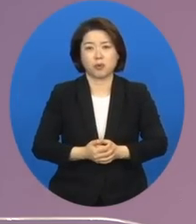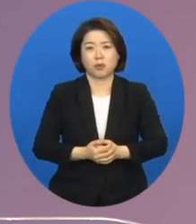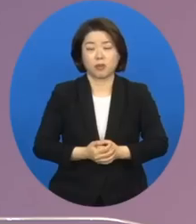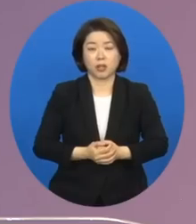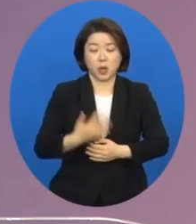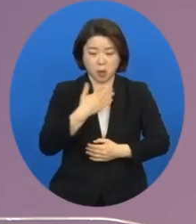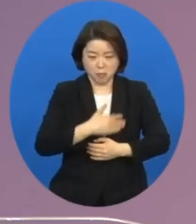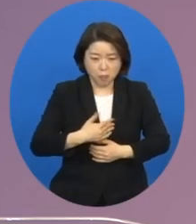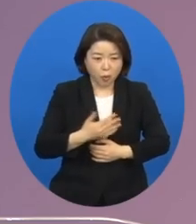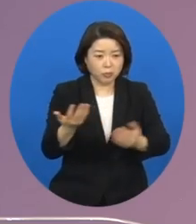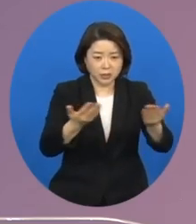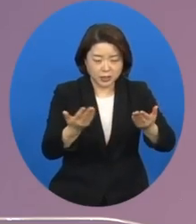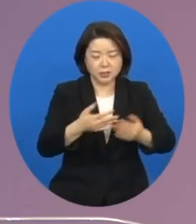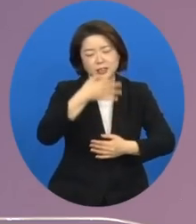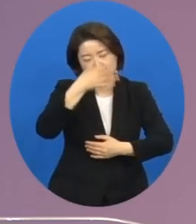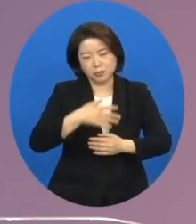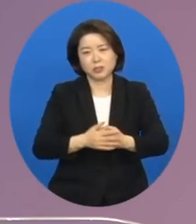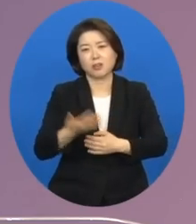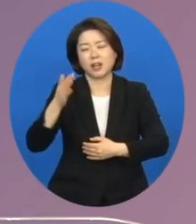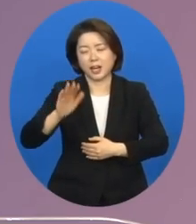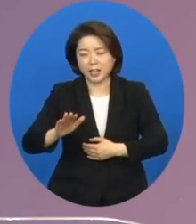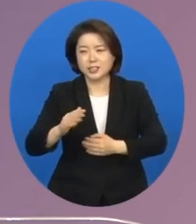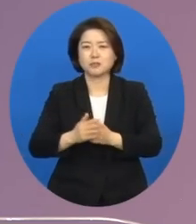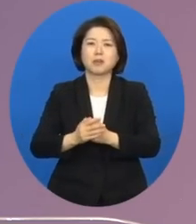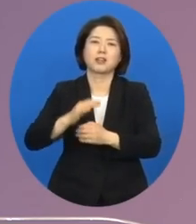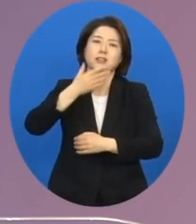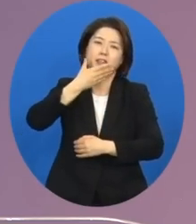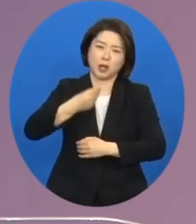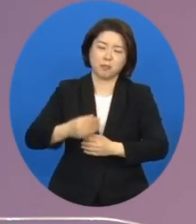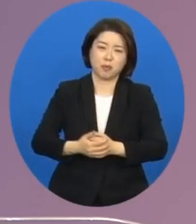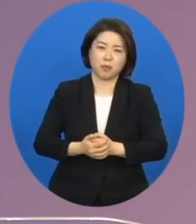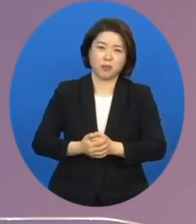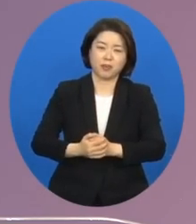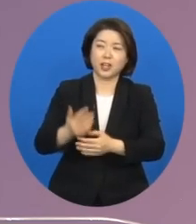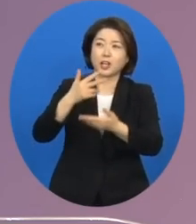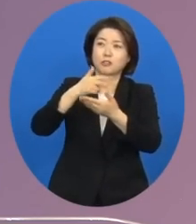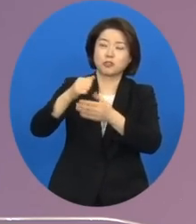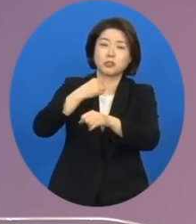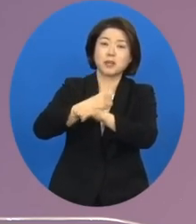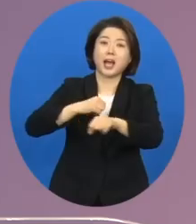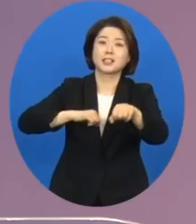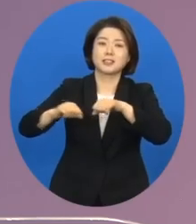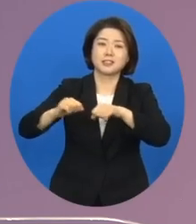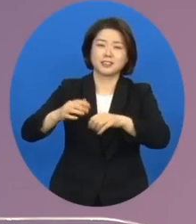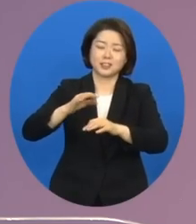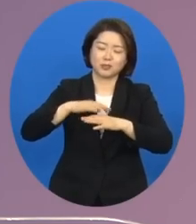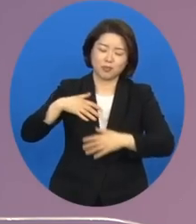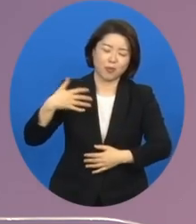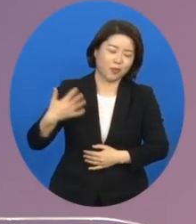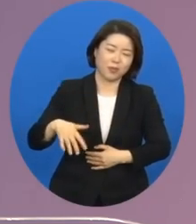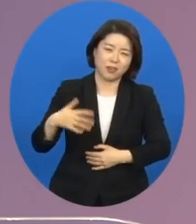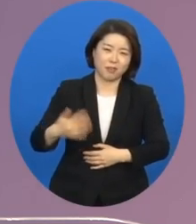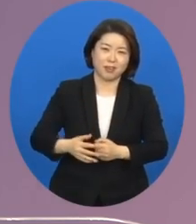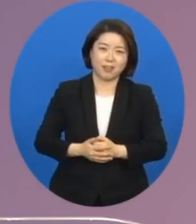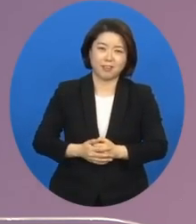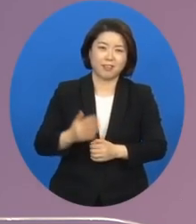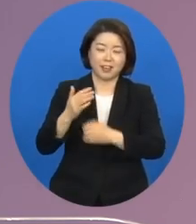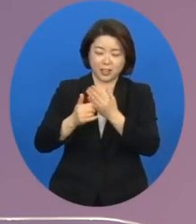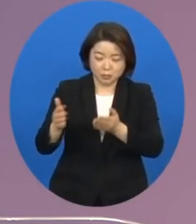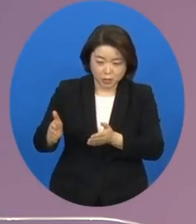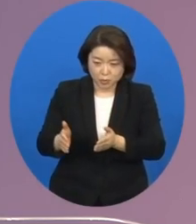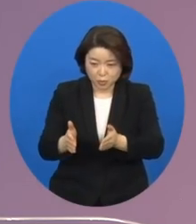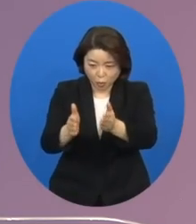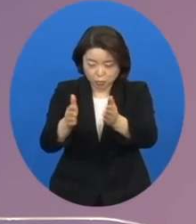근데 기뻤어요 주님이 하시는 일이 놀랍습니다 여러분 하나님은 좁은 길을 우리가